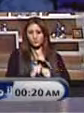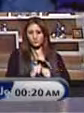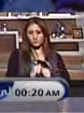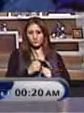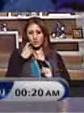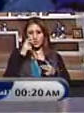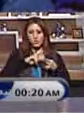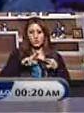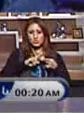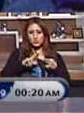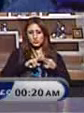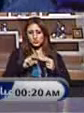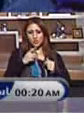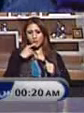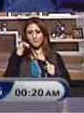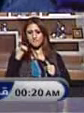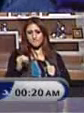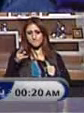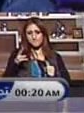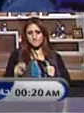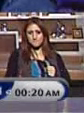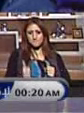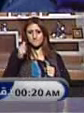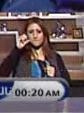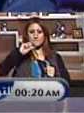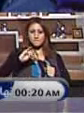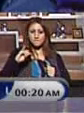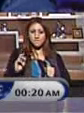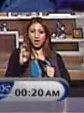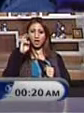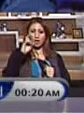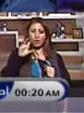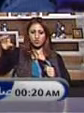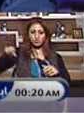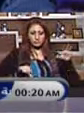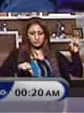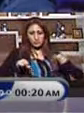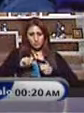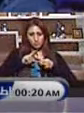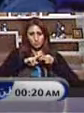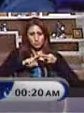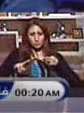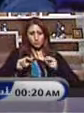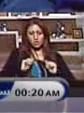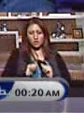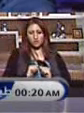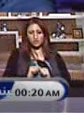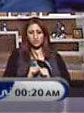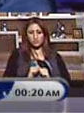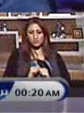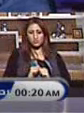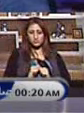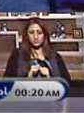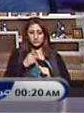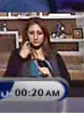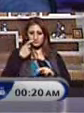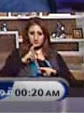الصلح ما بين معاويه وعلي لما جاء ابو موسى الاشعري وعمرو بن العاص يوقعوا